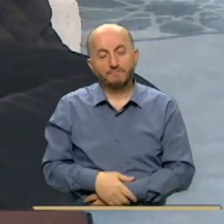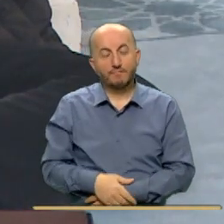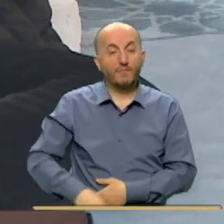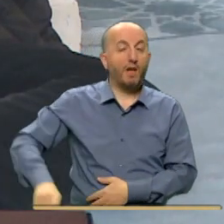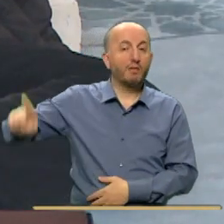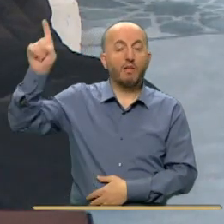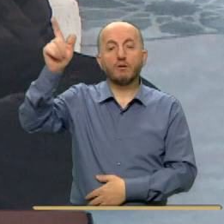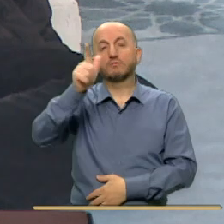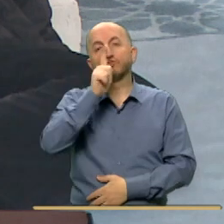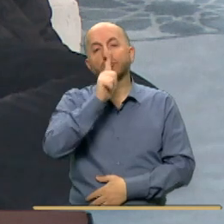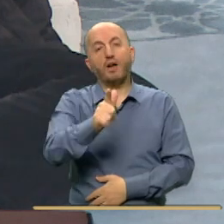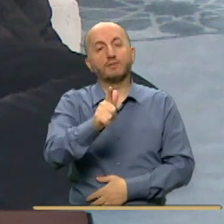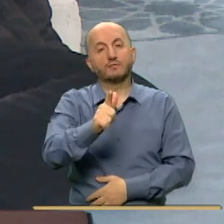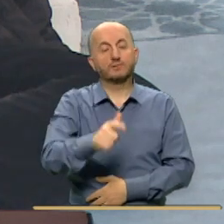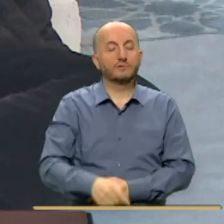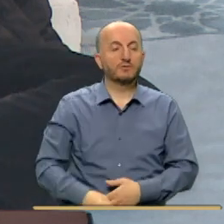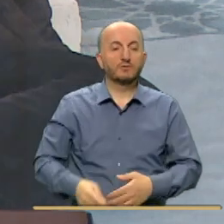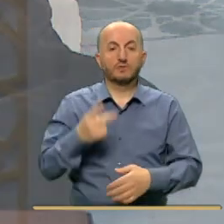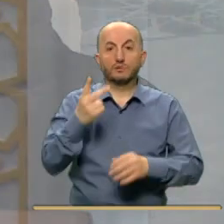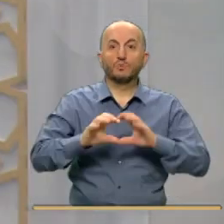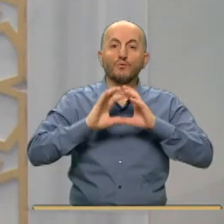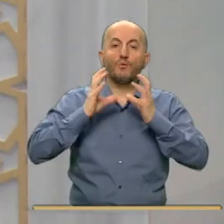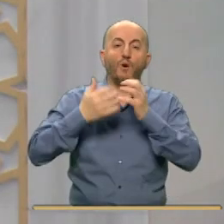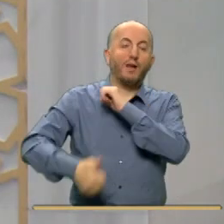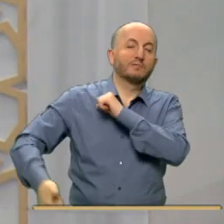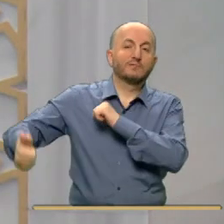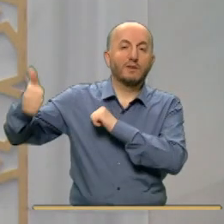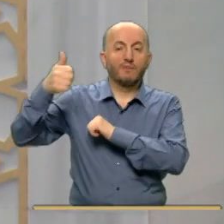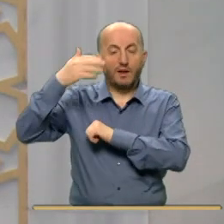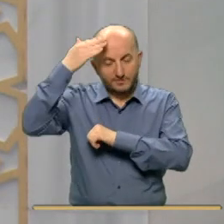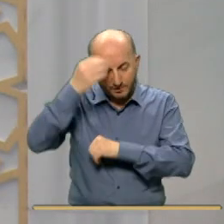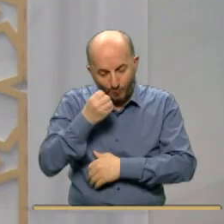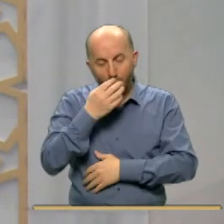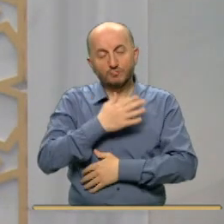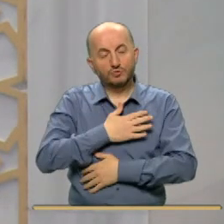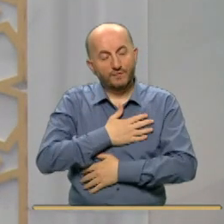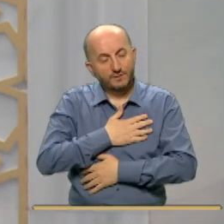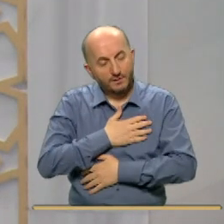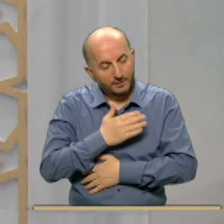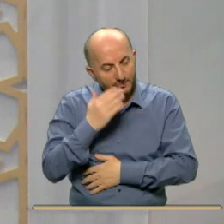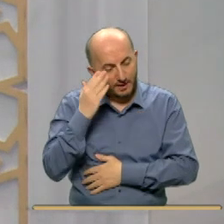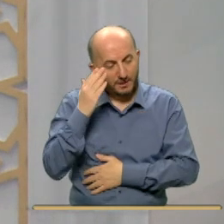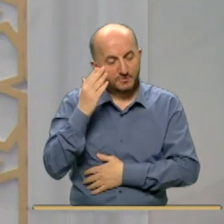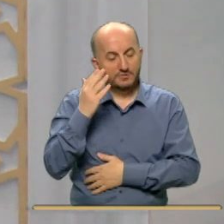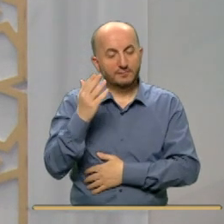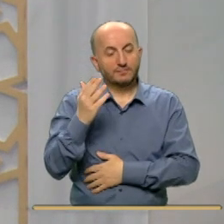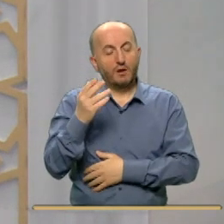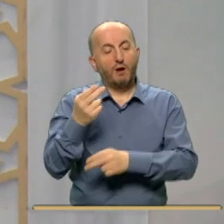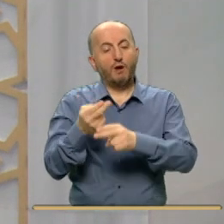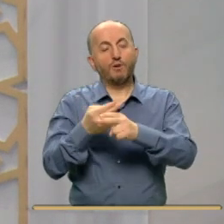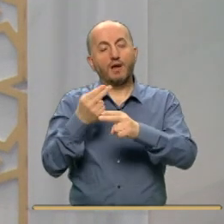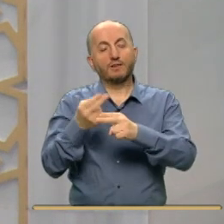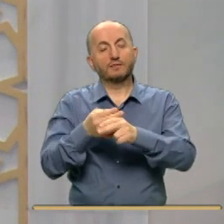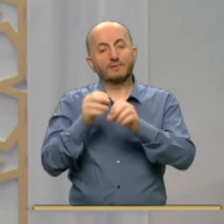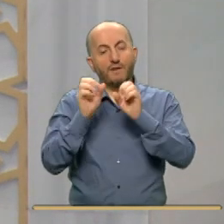ilahi çağrıydı bu. İki cihan serveri Hazreti Muhammed Mustafa sallallahu aleyhi ve sellemin örnekliğinde